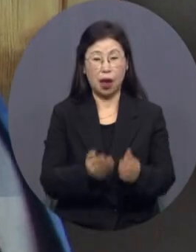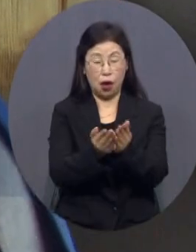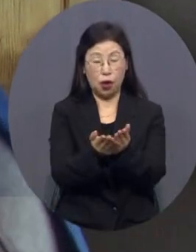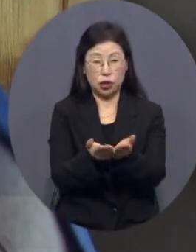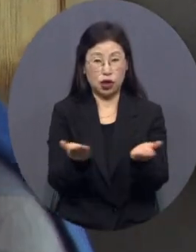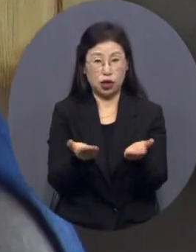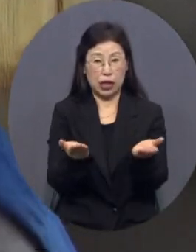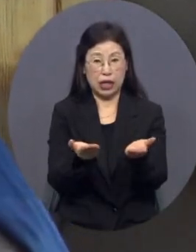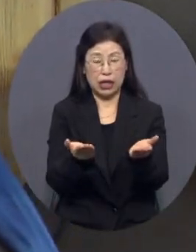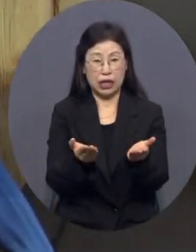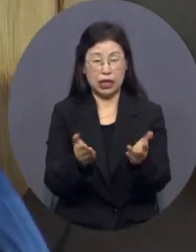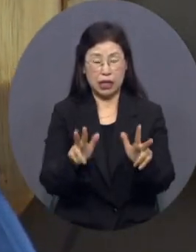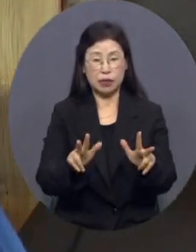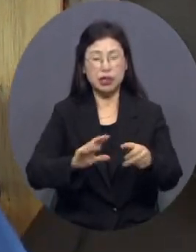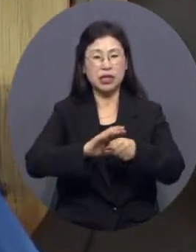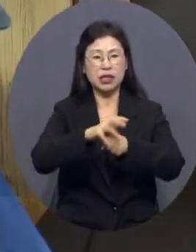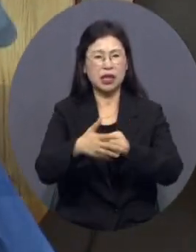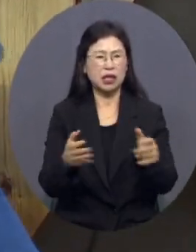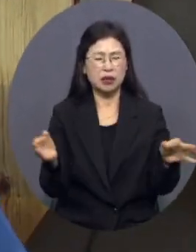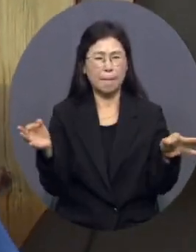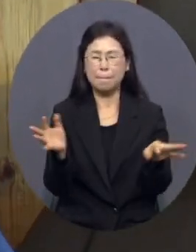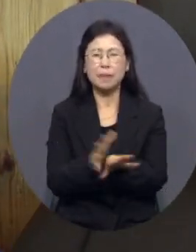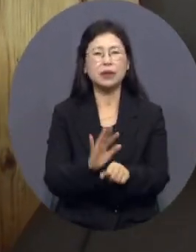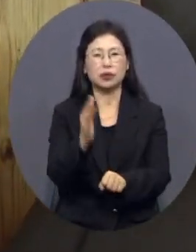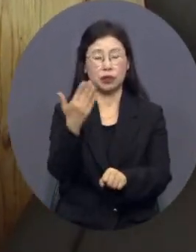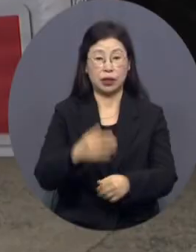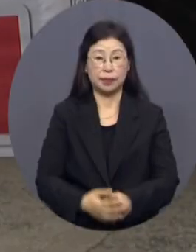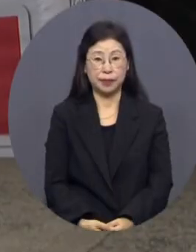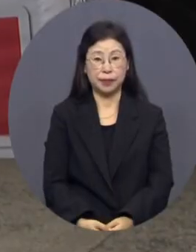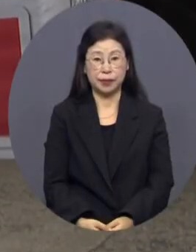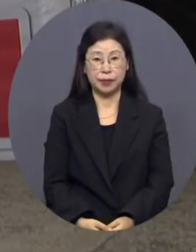어선업을 이 세계에서 없어져야 됩니다.